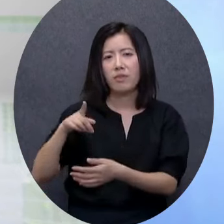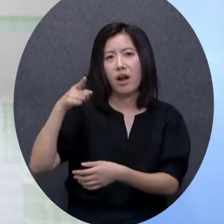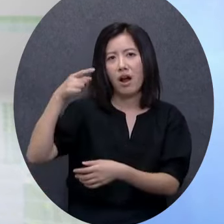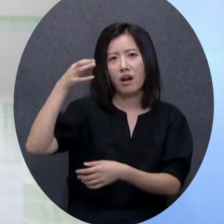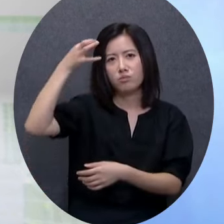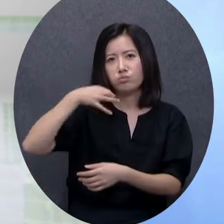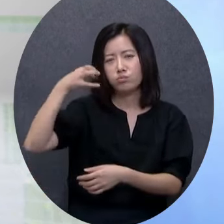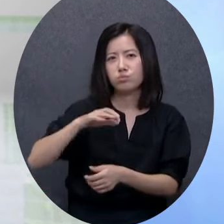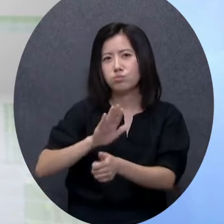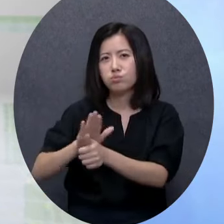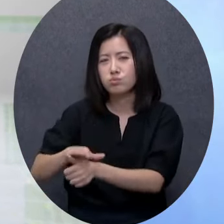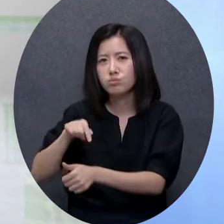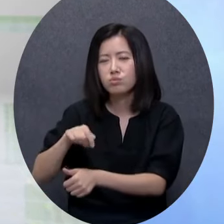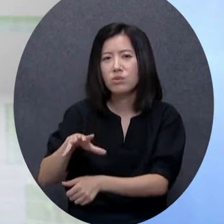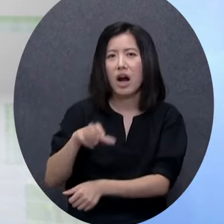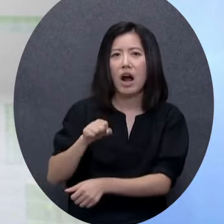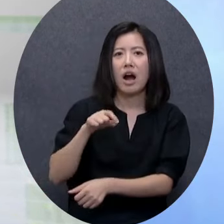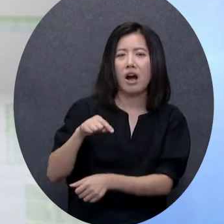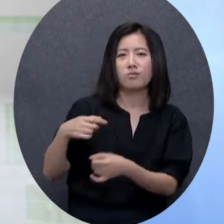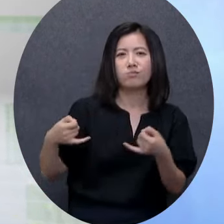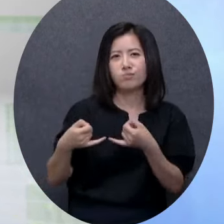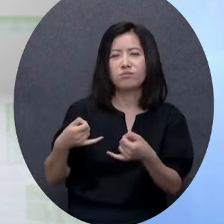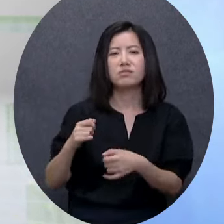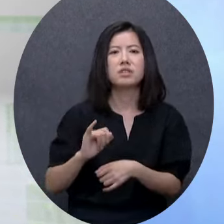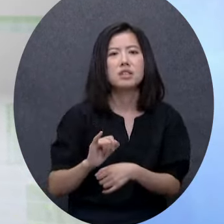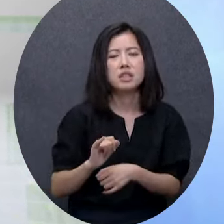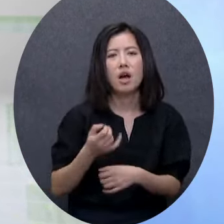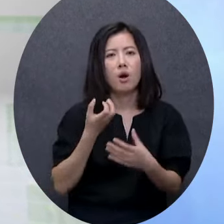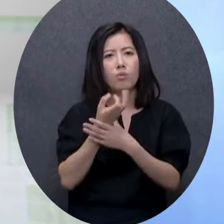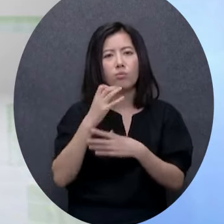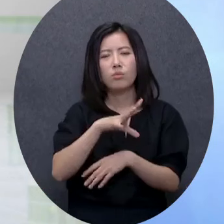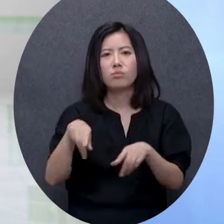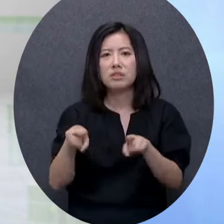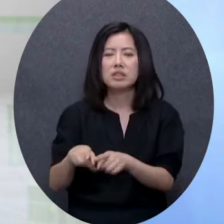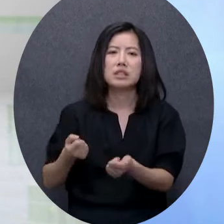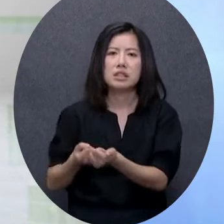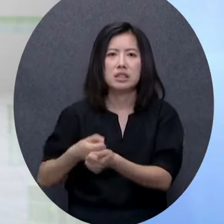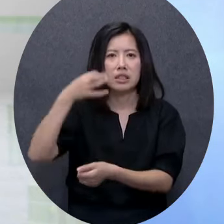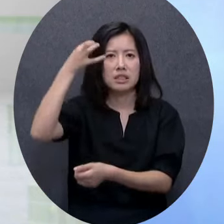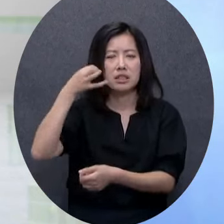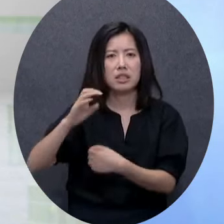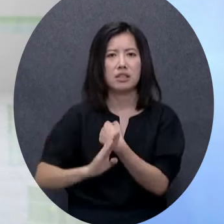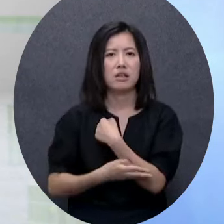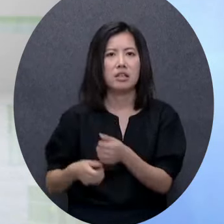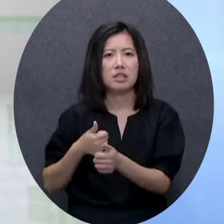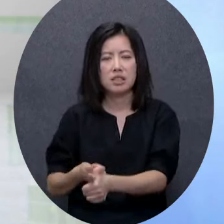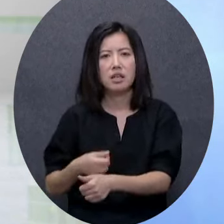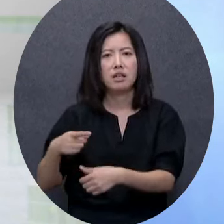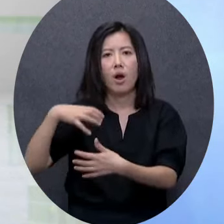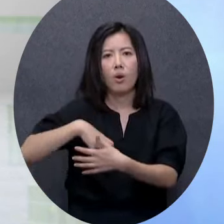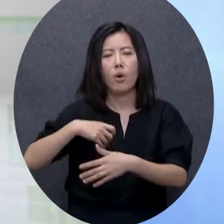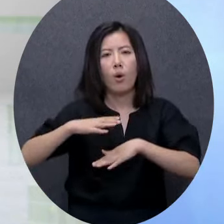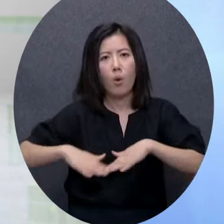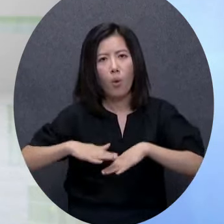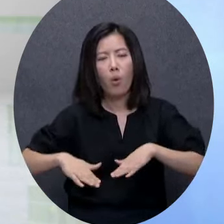都唔可以用於製造對抗衝突，建議共同支持緬甸依法推進國內和平和解